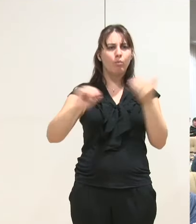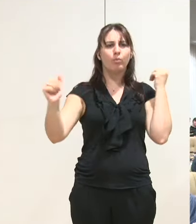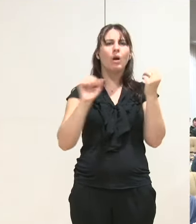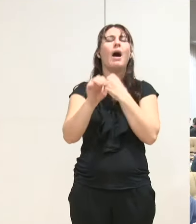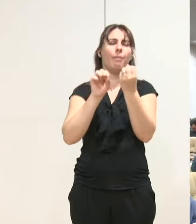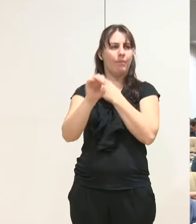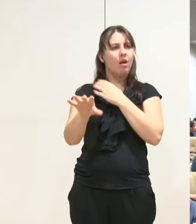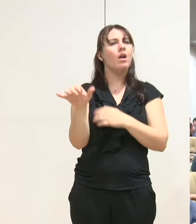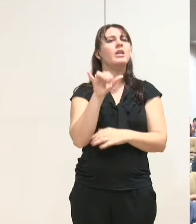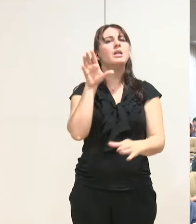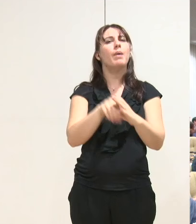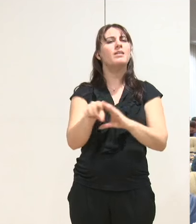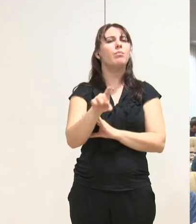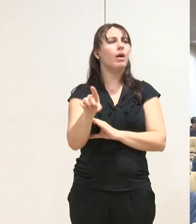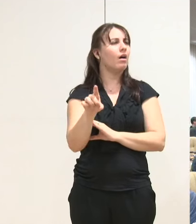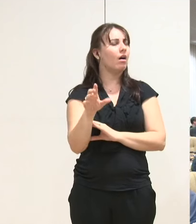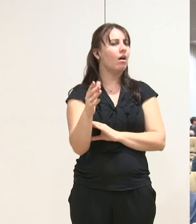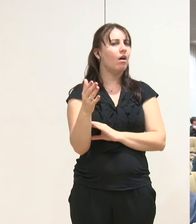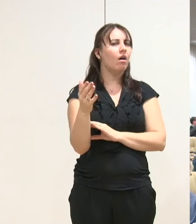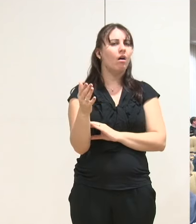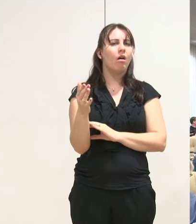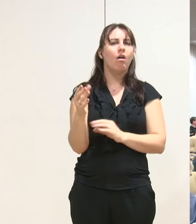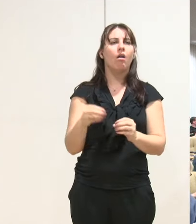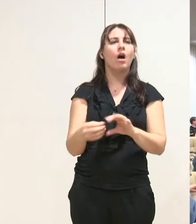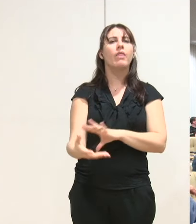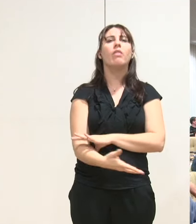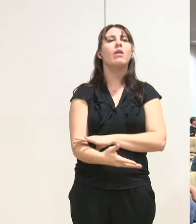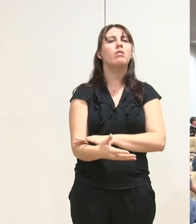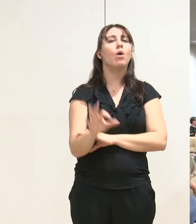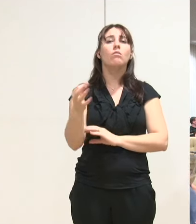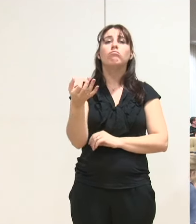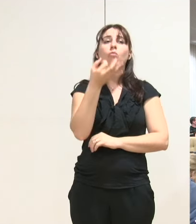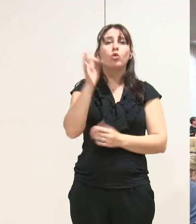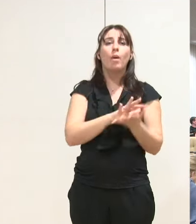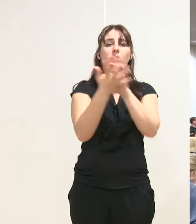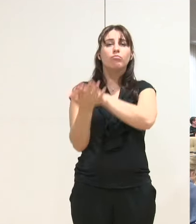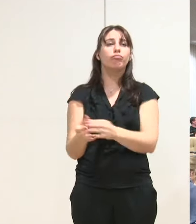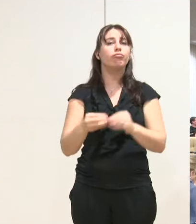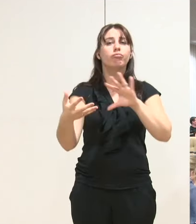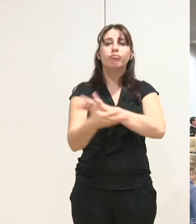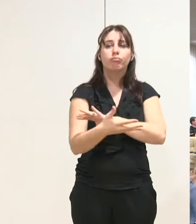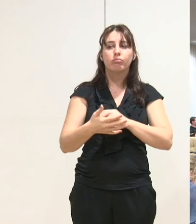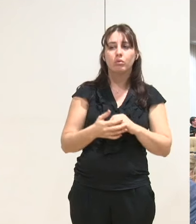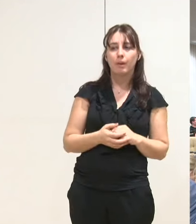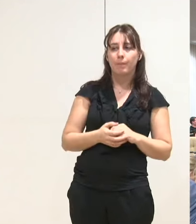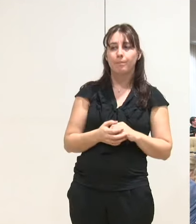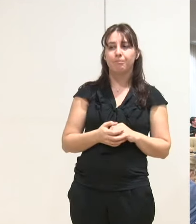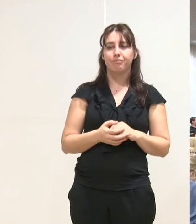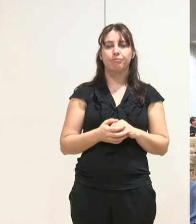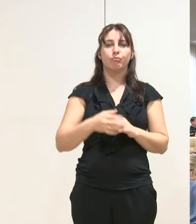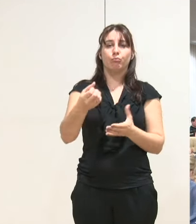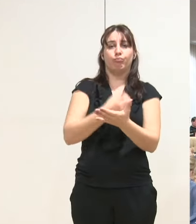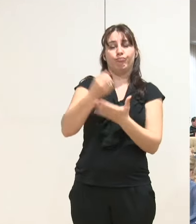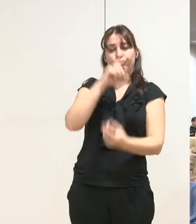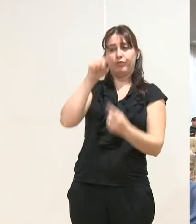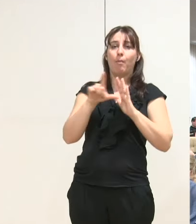s'abstient non là c'est le pas c'est la transmission automatique télétransmission des actes au